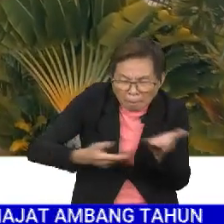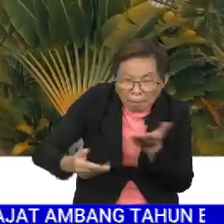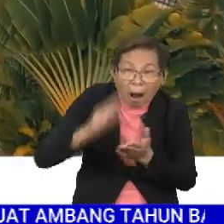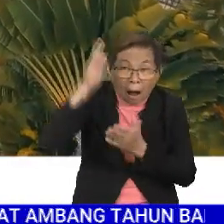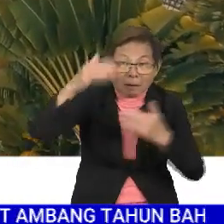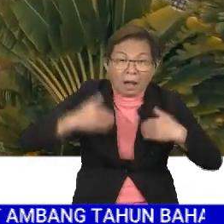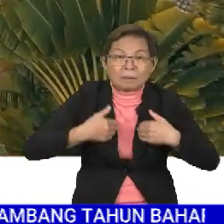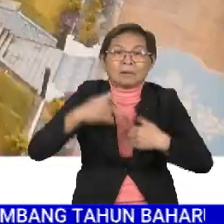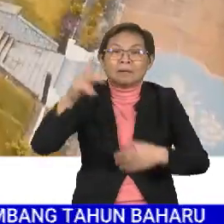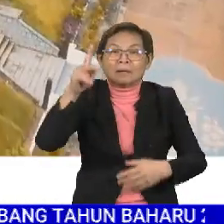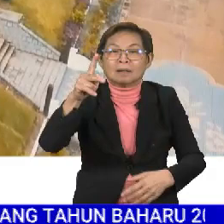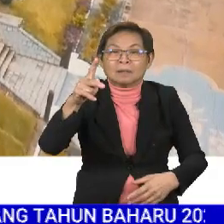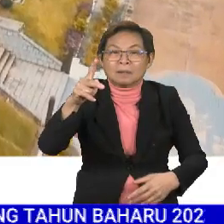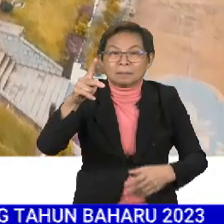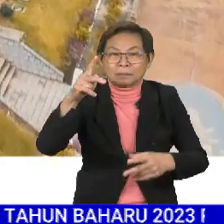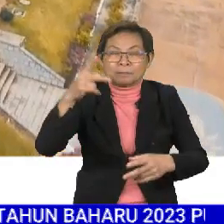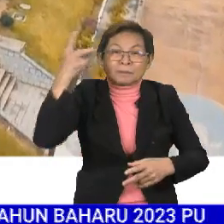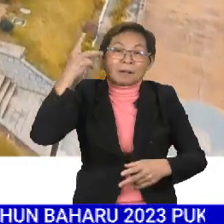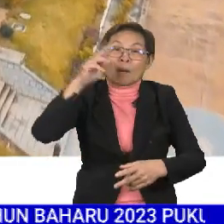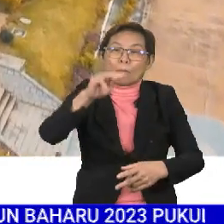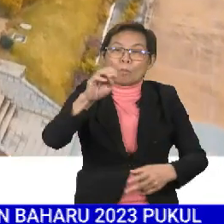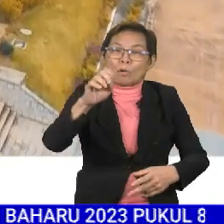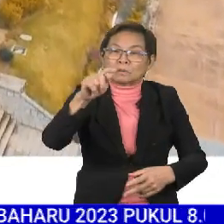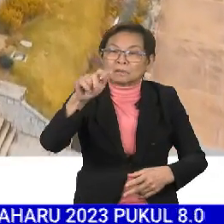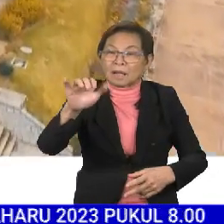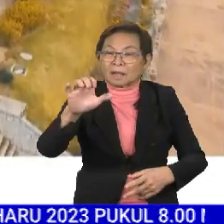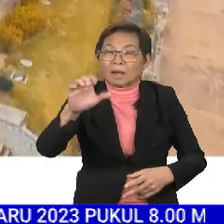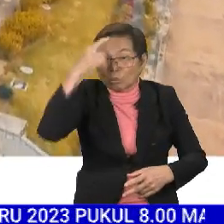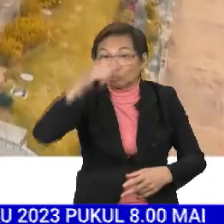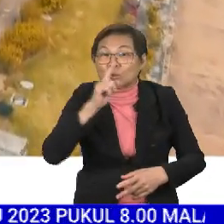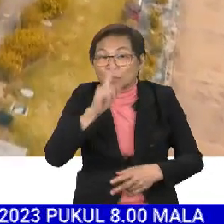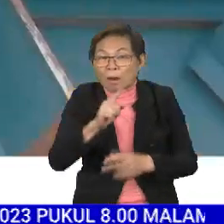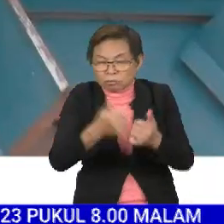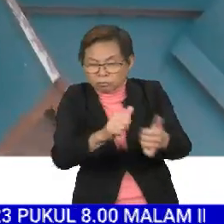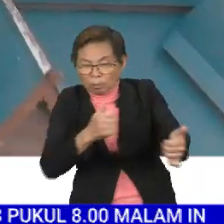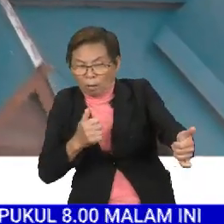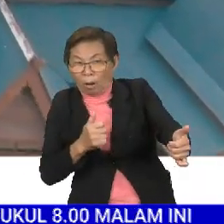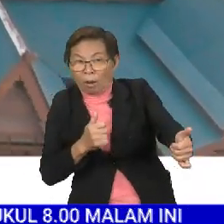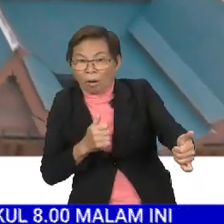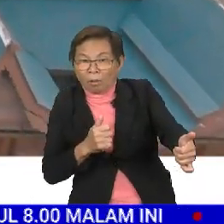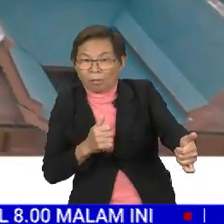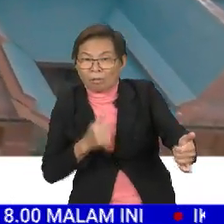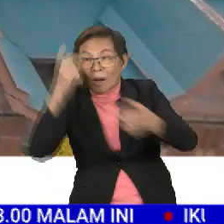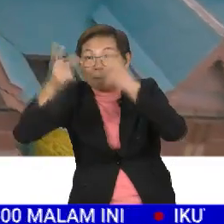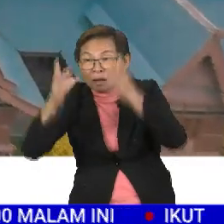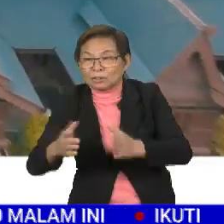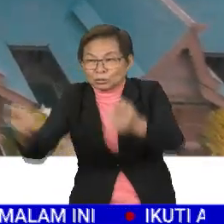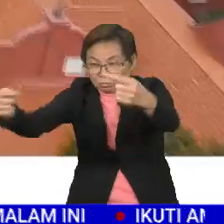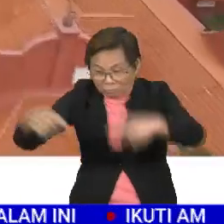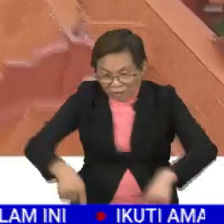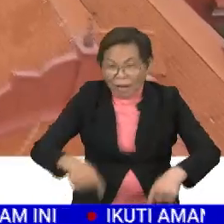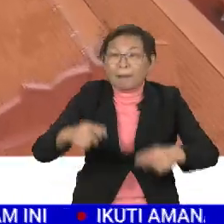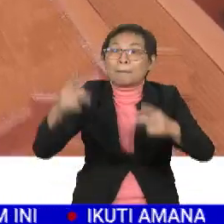diadakan dengan Kementerian pelancongan seni dan budaya motek bagi memastikan usaha pencegahan dalameneran pelanina